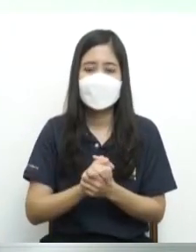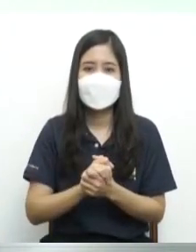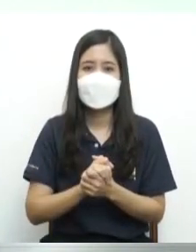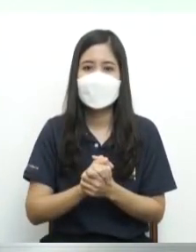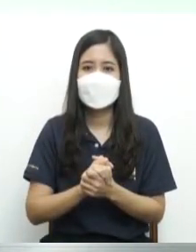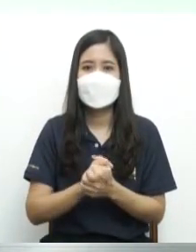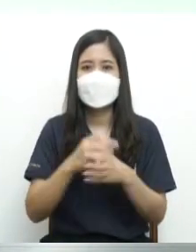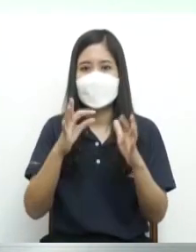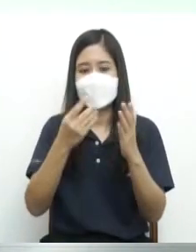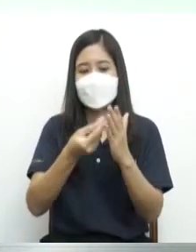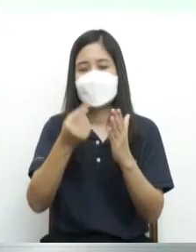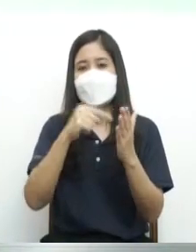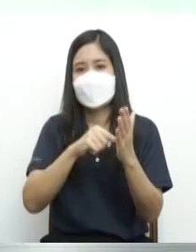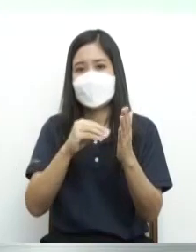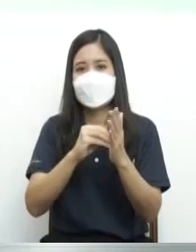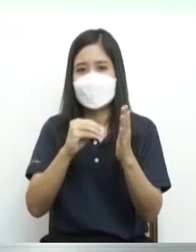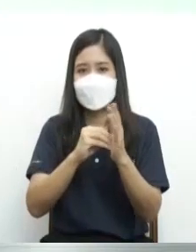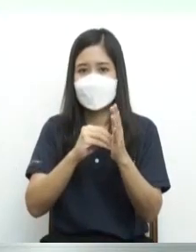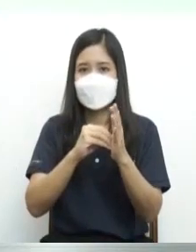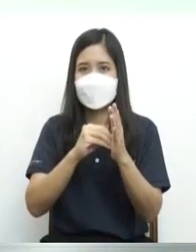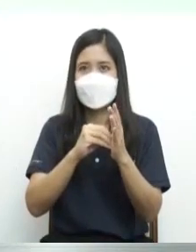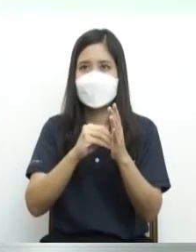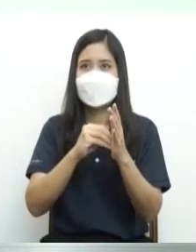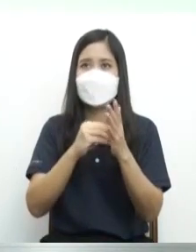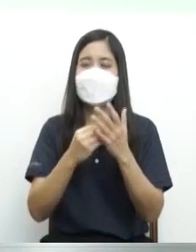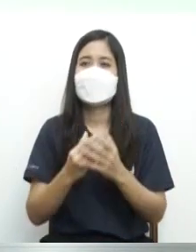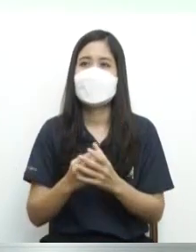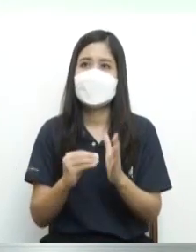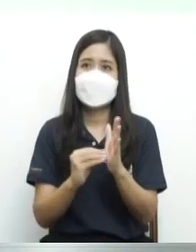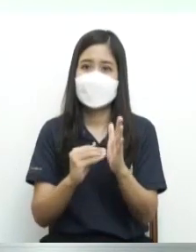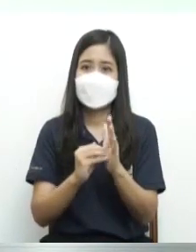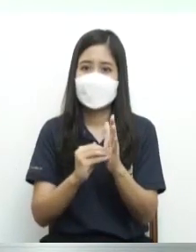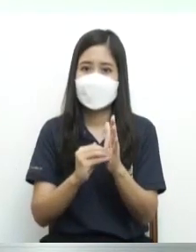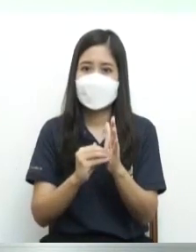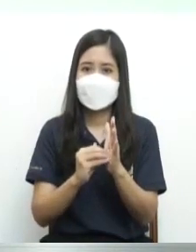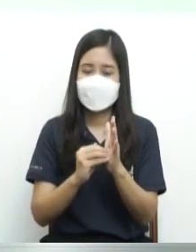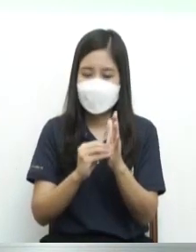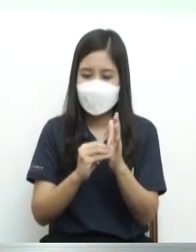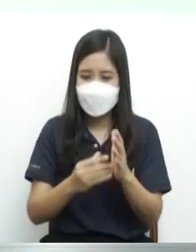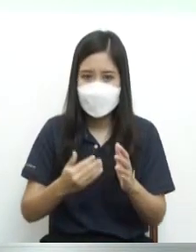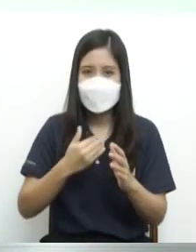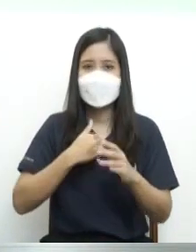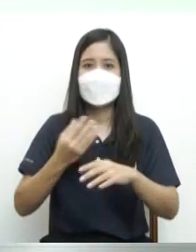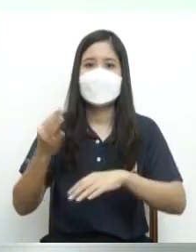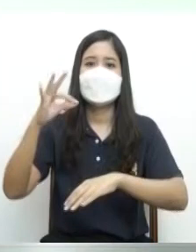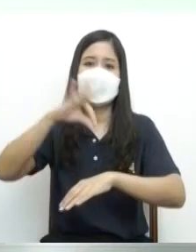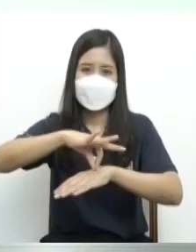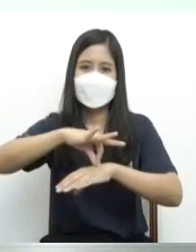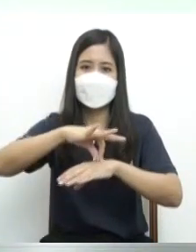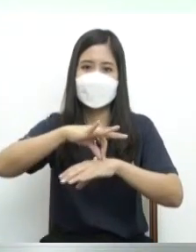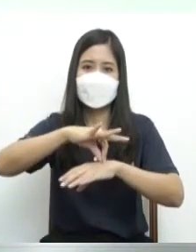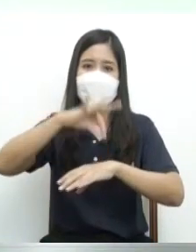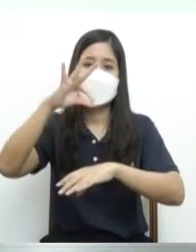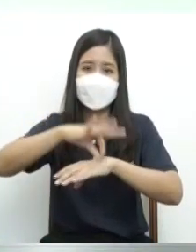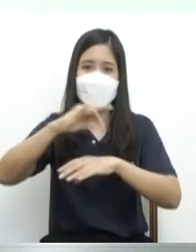ล่าให้รัฐมนตรีสมัยนั้นฟังผมคงจำรัฐมนตรีไม่ได้ก็แล้วกันนะก็เลยได้เกิดตำแหน่งขึ้นมาคืออาจารย์2ระดับ7เป็น